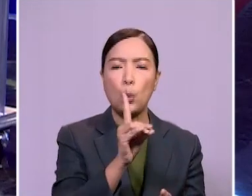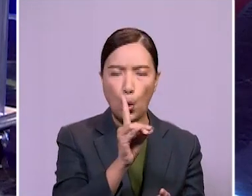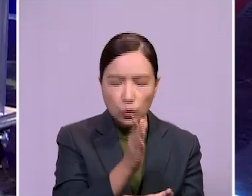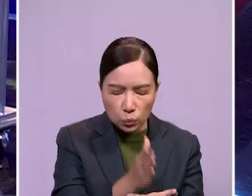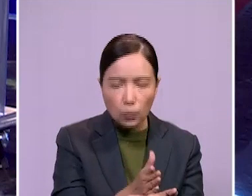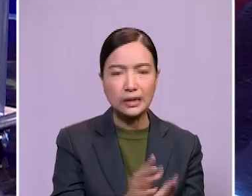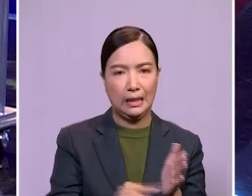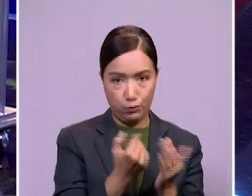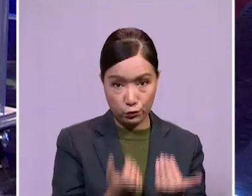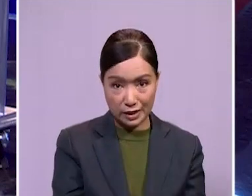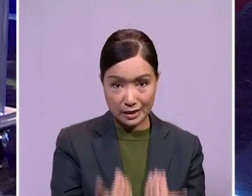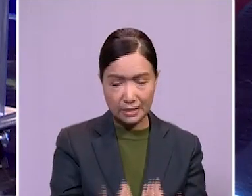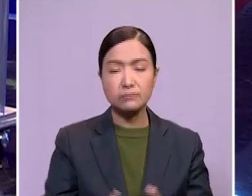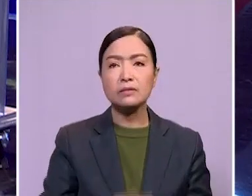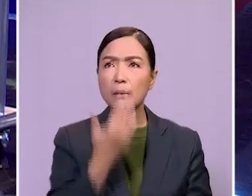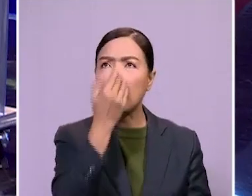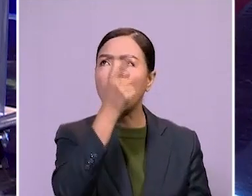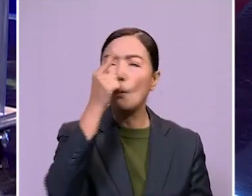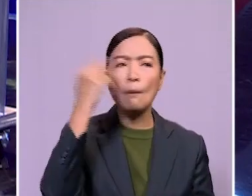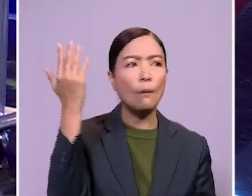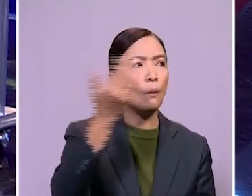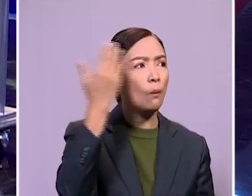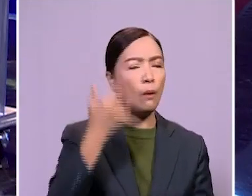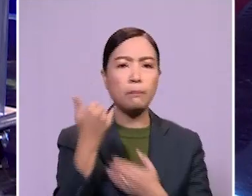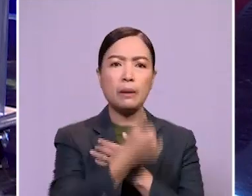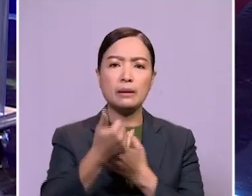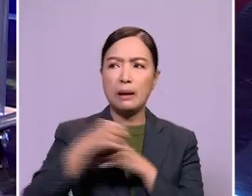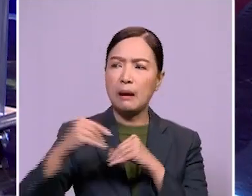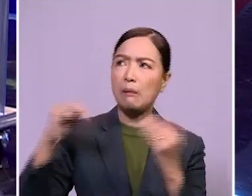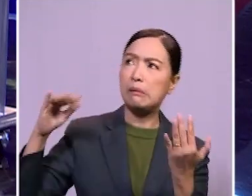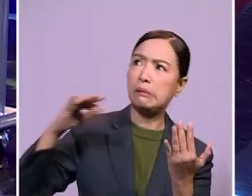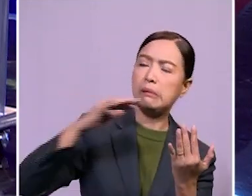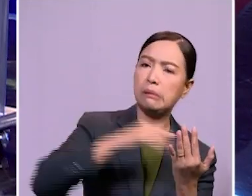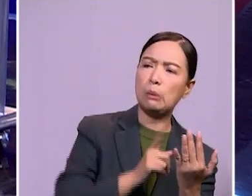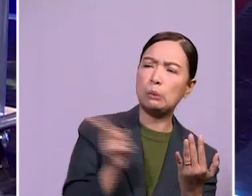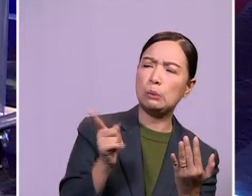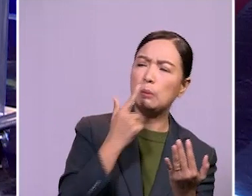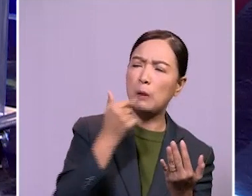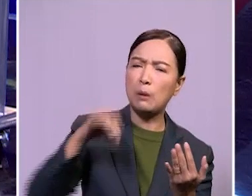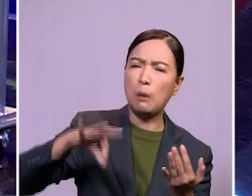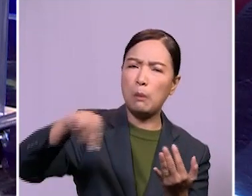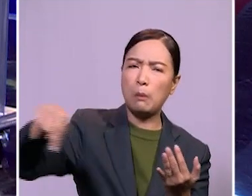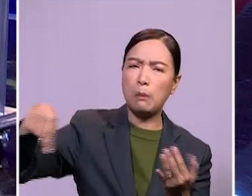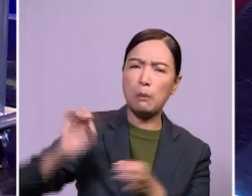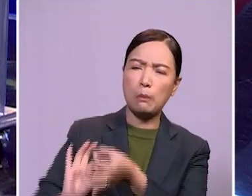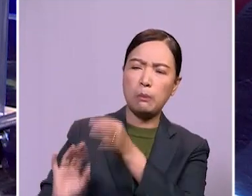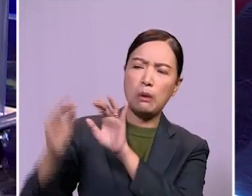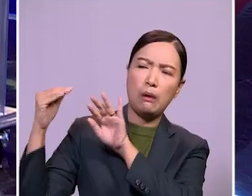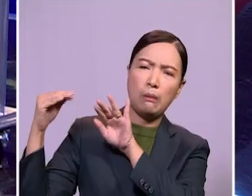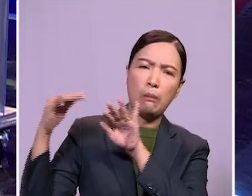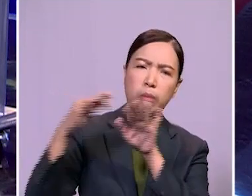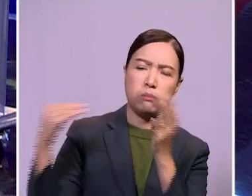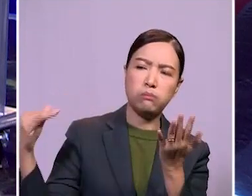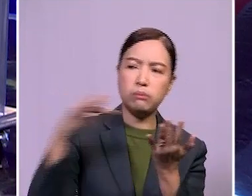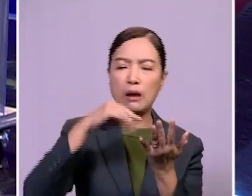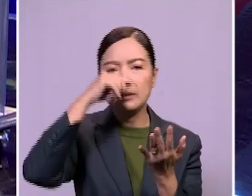ตั้งแต่วันนี้เป็นต้นไปด้วยสภาพอากาศแล้วก็ด้วยในประเทศเพื่อนบ้านของเราก็มีHotspotที่แดงเถือกมากเลยแล้วมันเพิ่มเพิ่มมากขึ้น